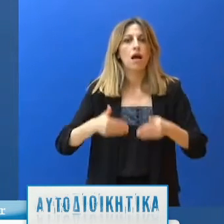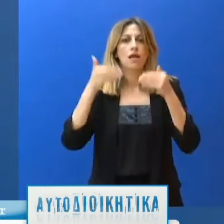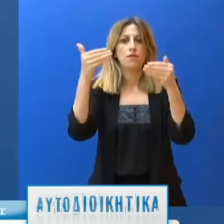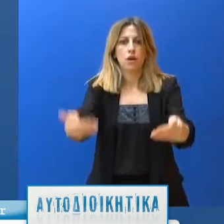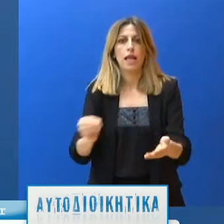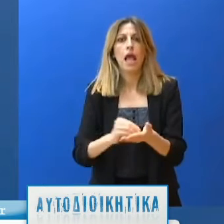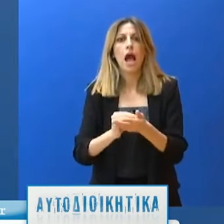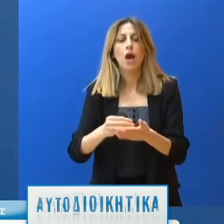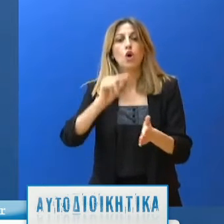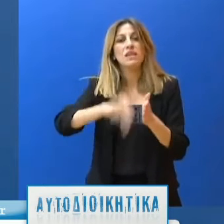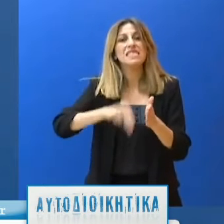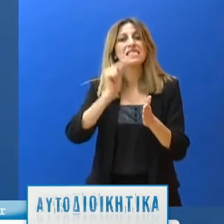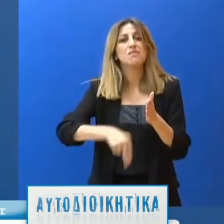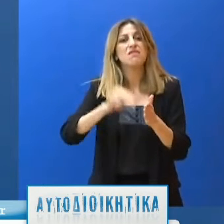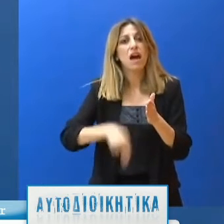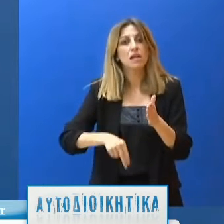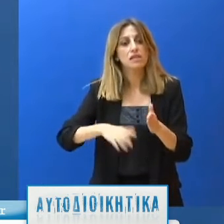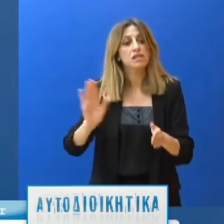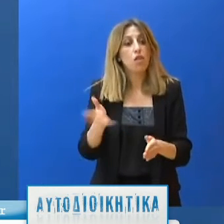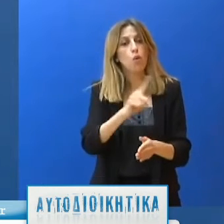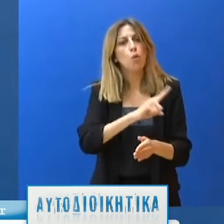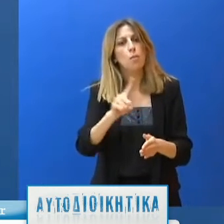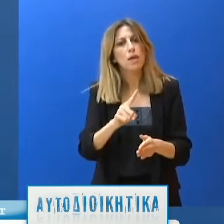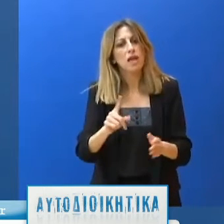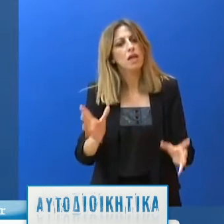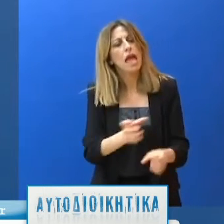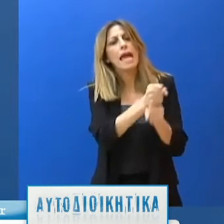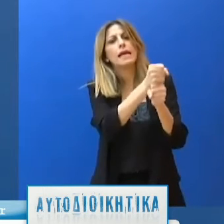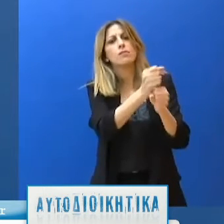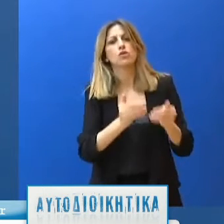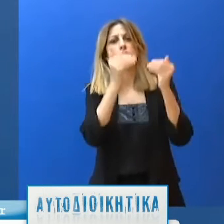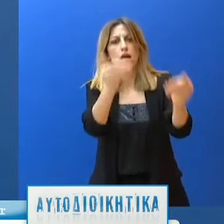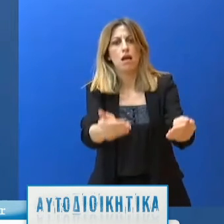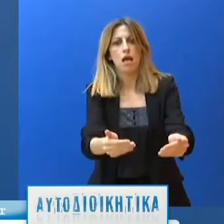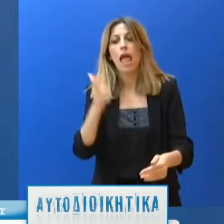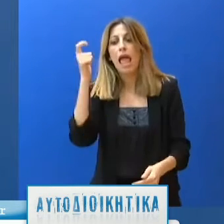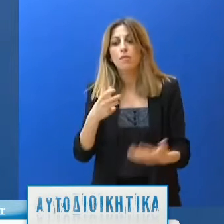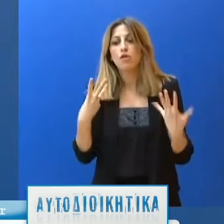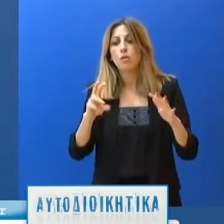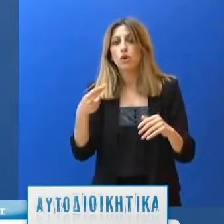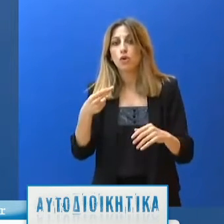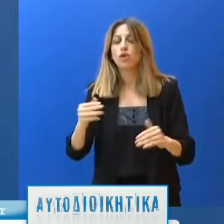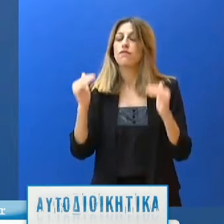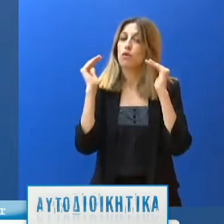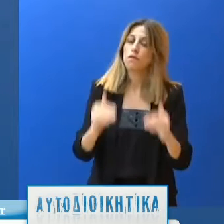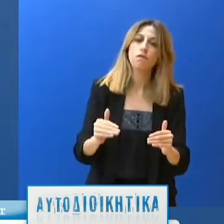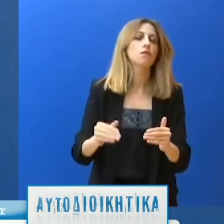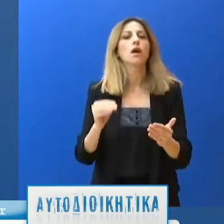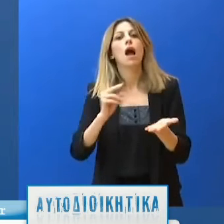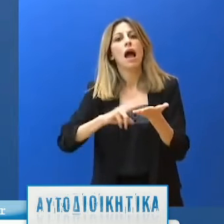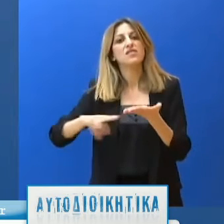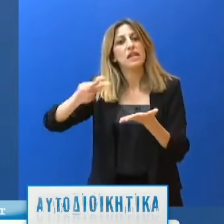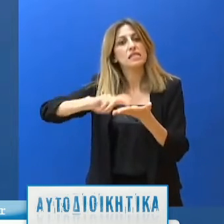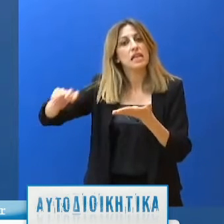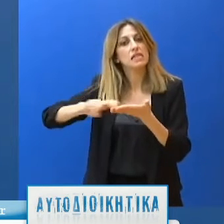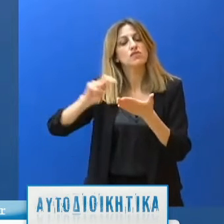εργασίας. Επεκτείνει την αποζημίωση ειδικού σκοπού. Επεκτείνει την κάλυψη των ασφαλιστικών εισφορών.